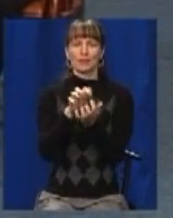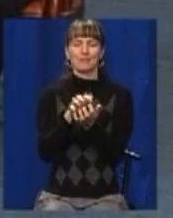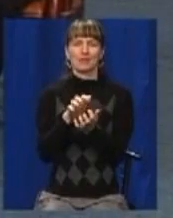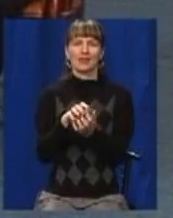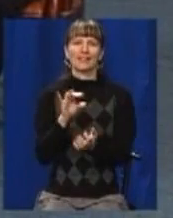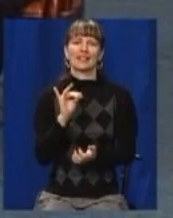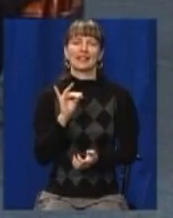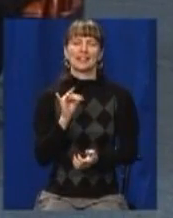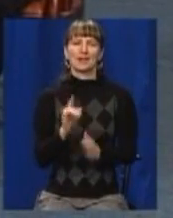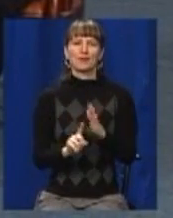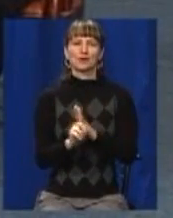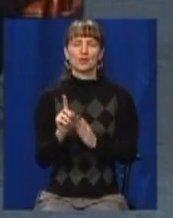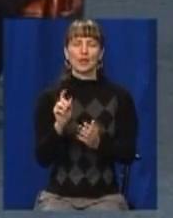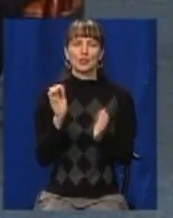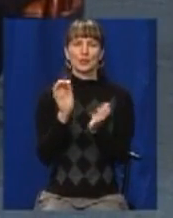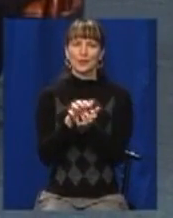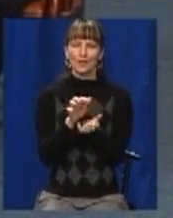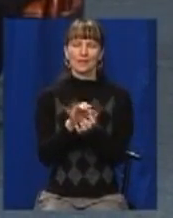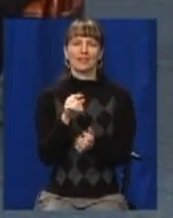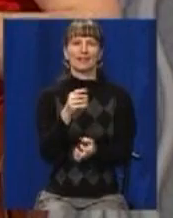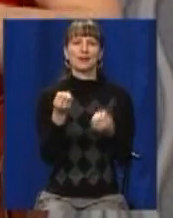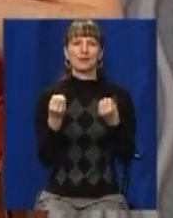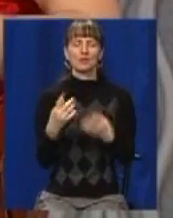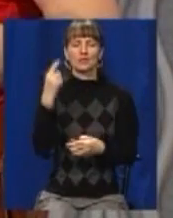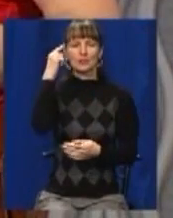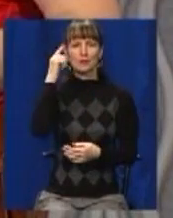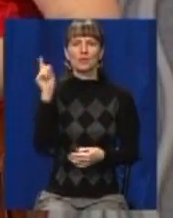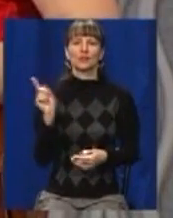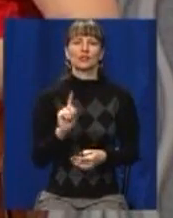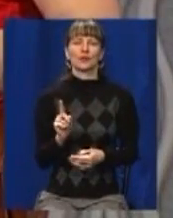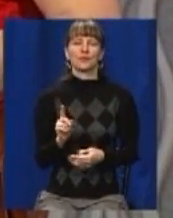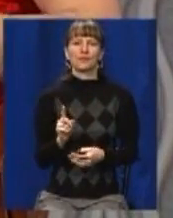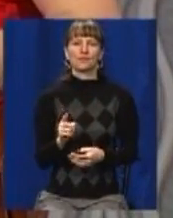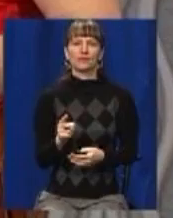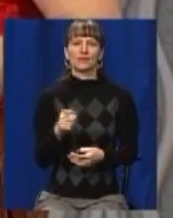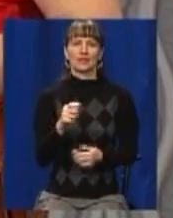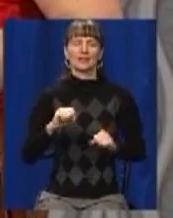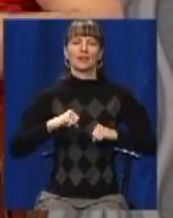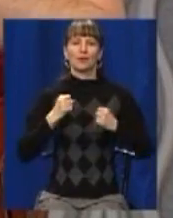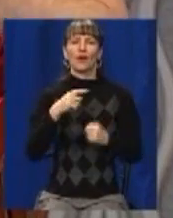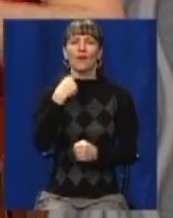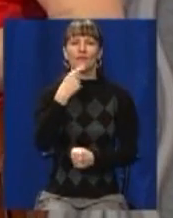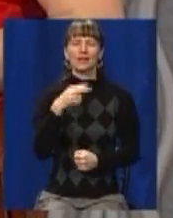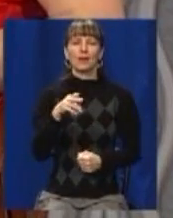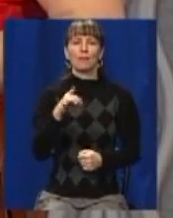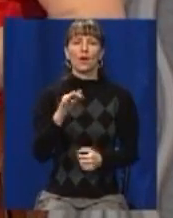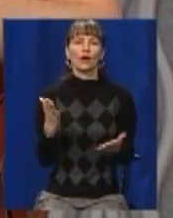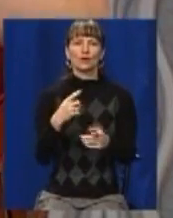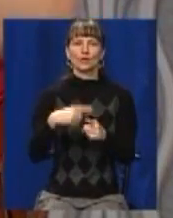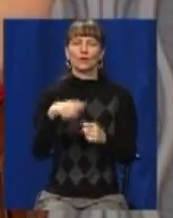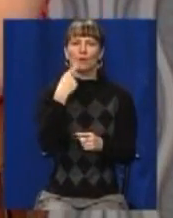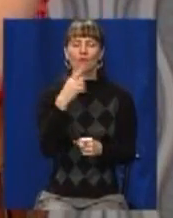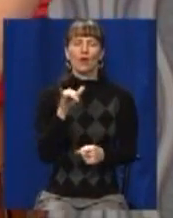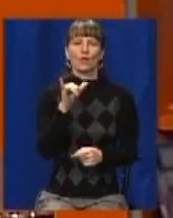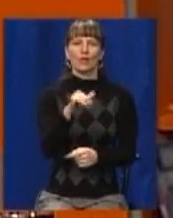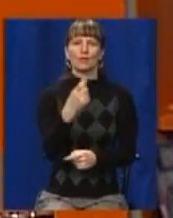і самі, знаєш, починають стукати, і ти просто розумієш про те, що от насправді ти начебто намагаєшся говорити про якусь скоромовку, а